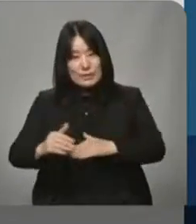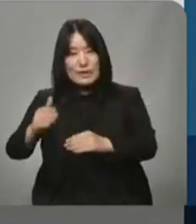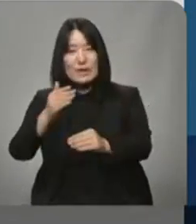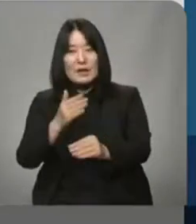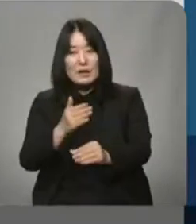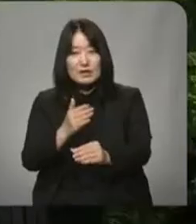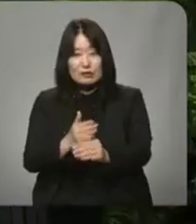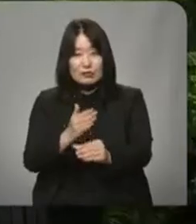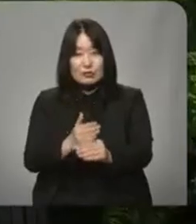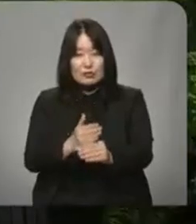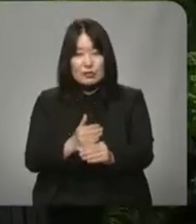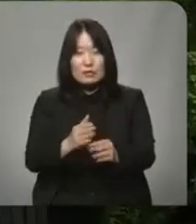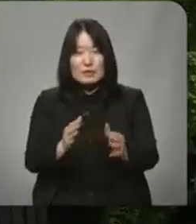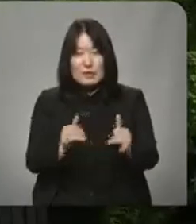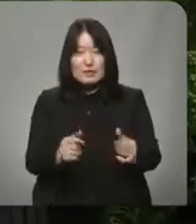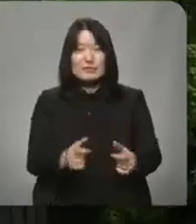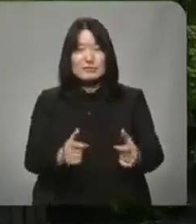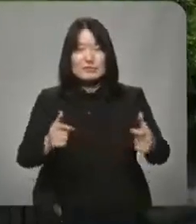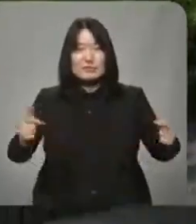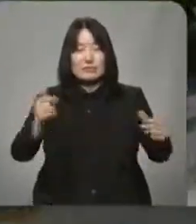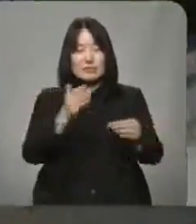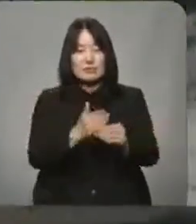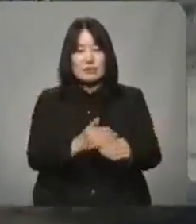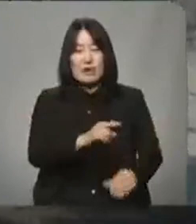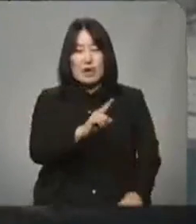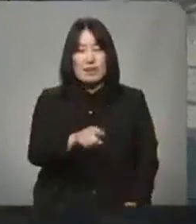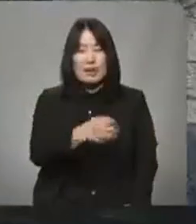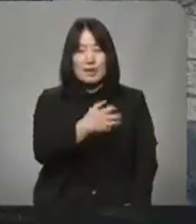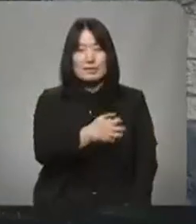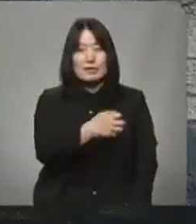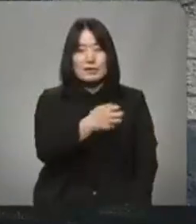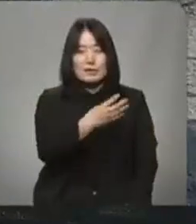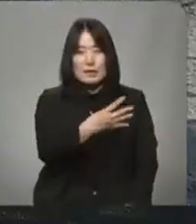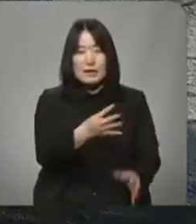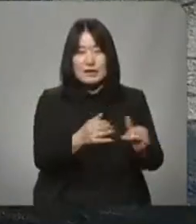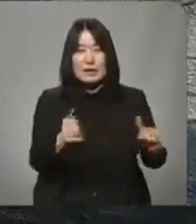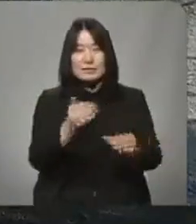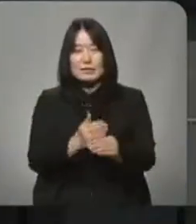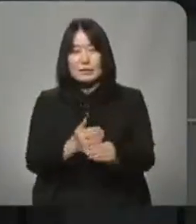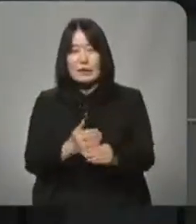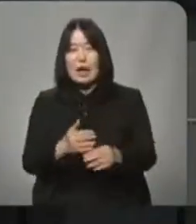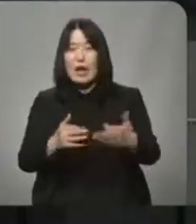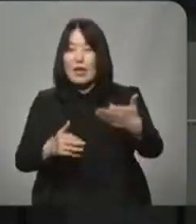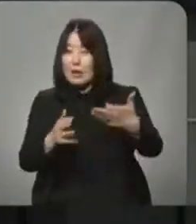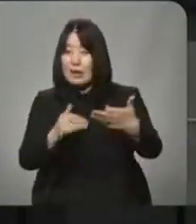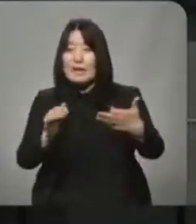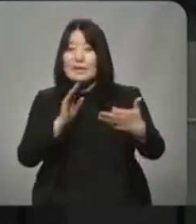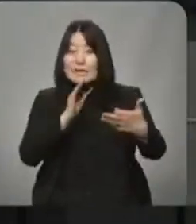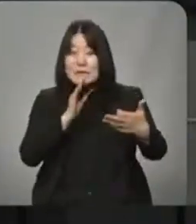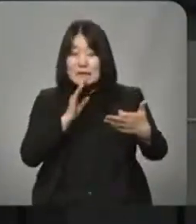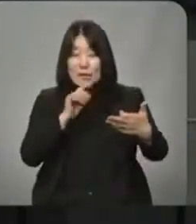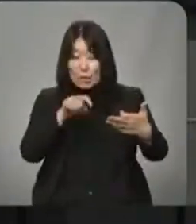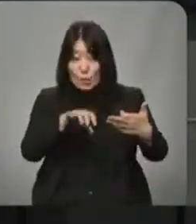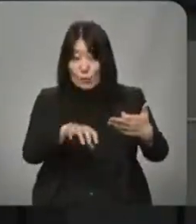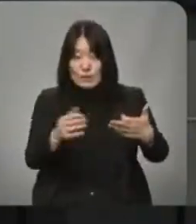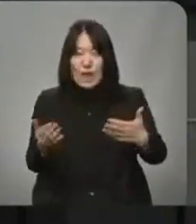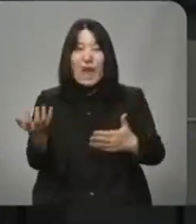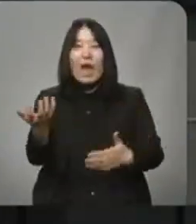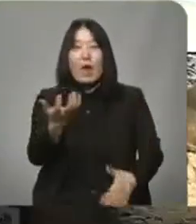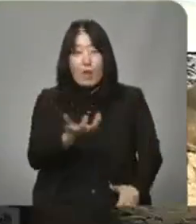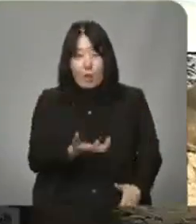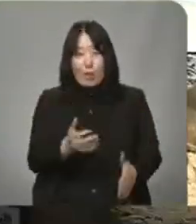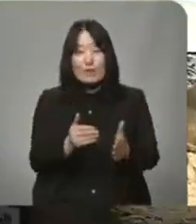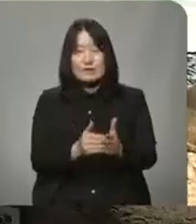해마다 늘고 있습니다 참가자 1084명 가운데 18명이 실제 해당 마을 등의 전입했습니다